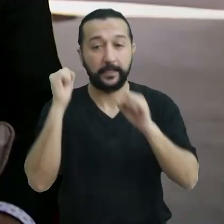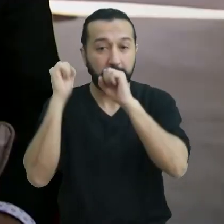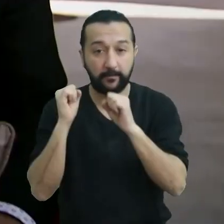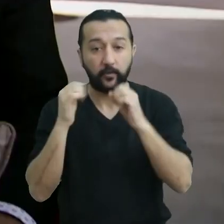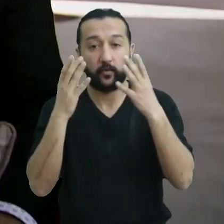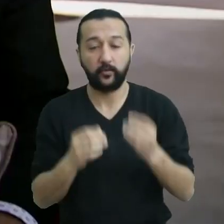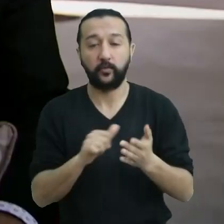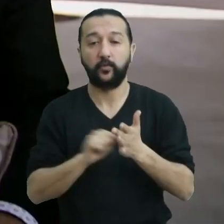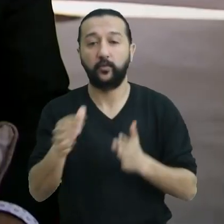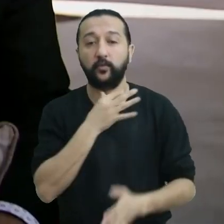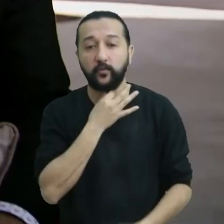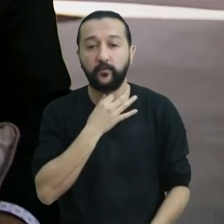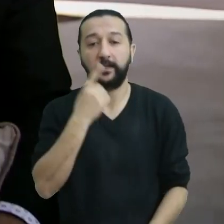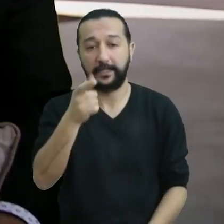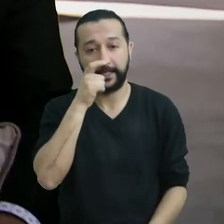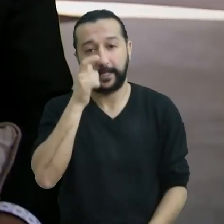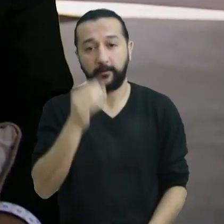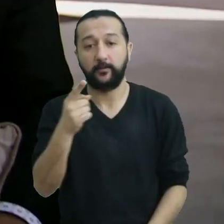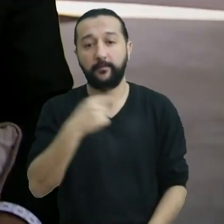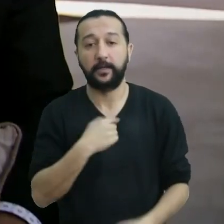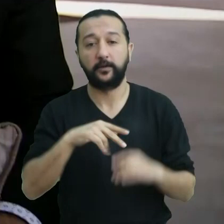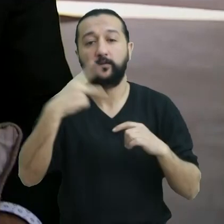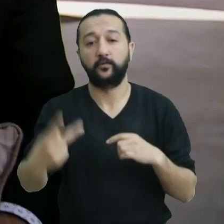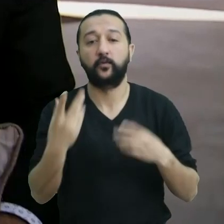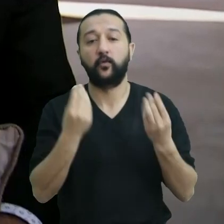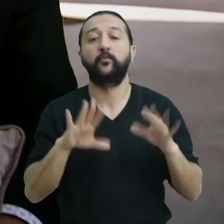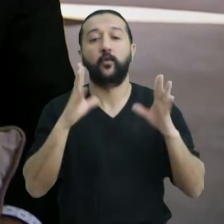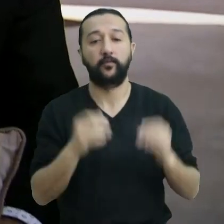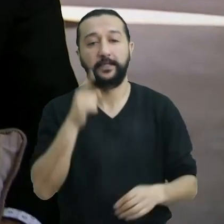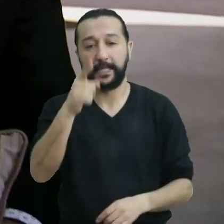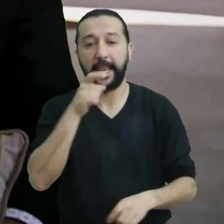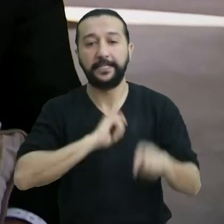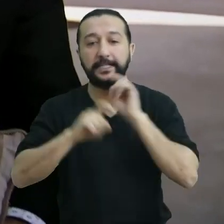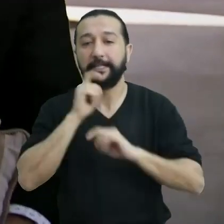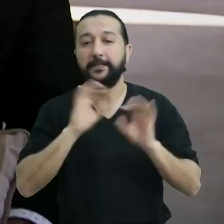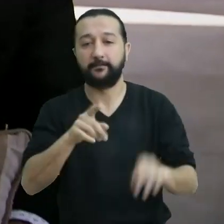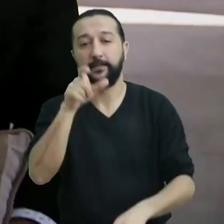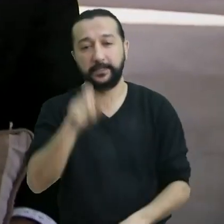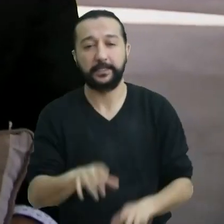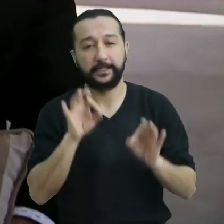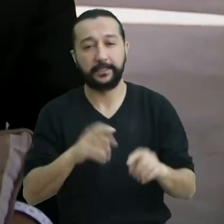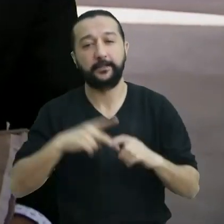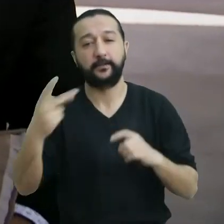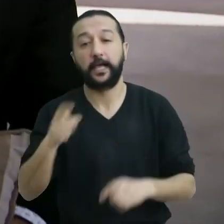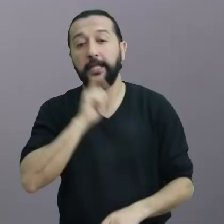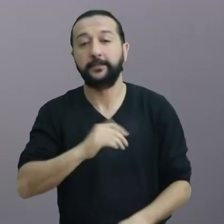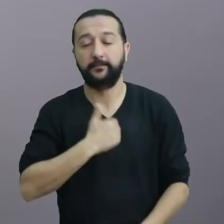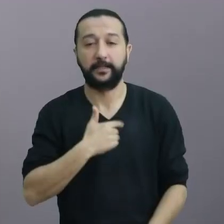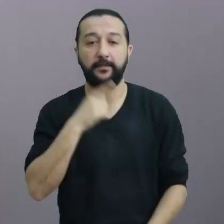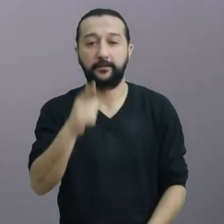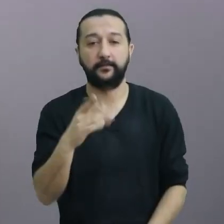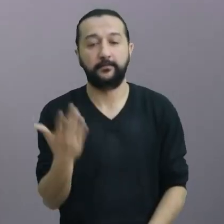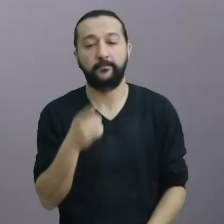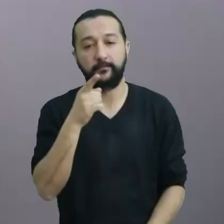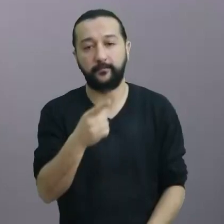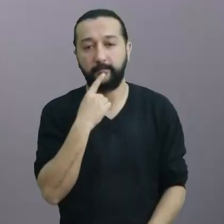taşırken bütün dikkatli ol. Beni düşürme oldu mu? Sen sakarsın kesin geri düşürürsün bak. Ya